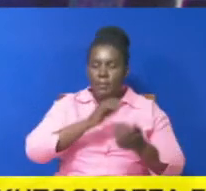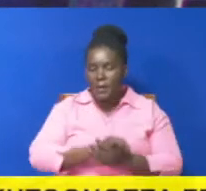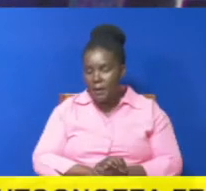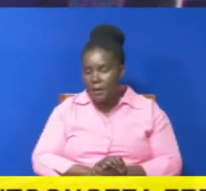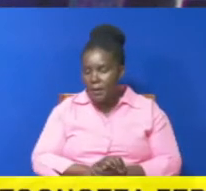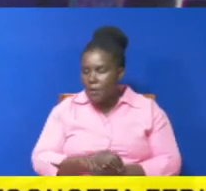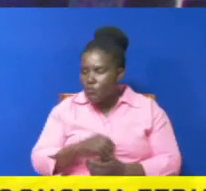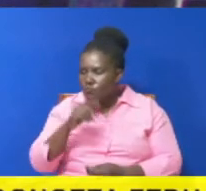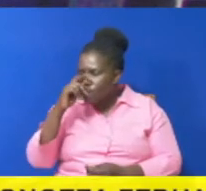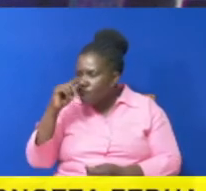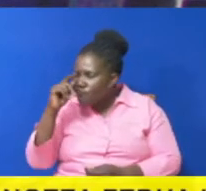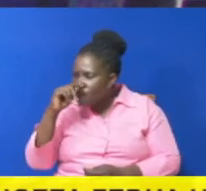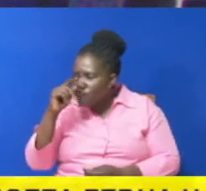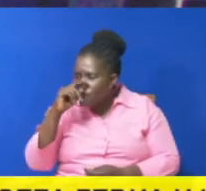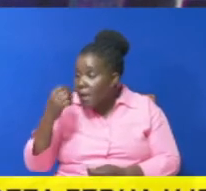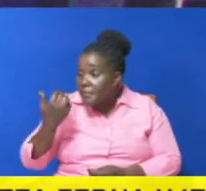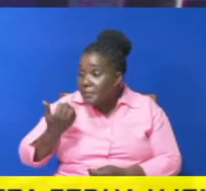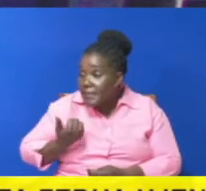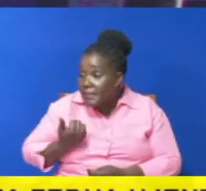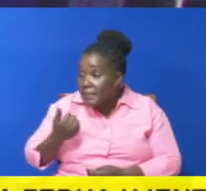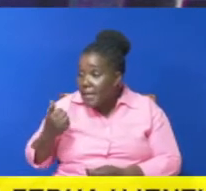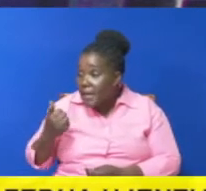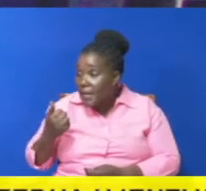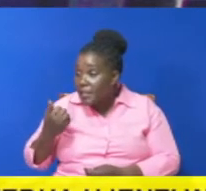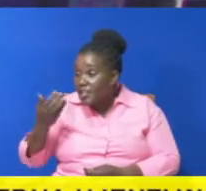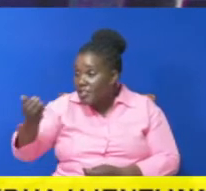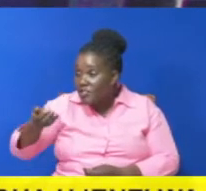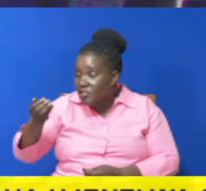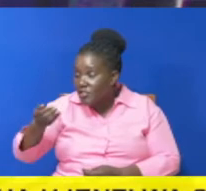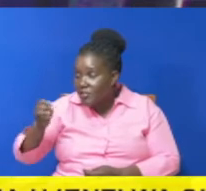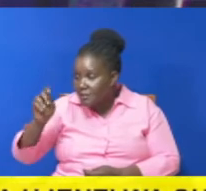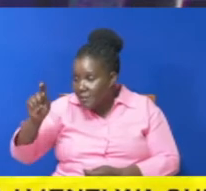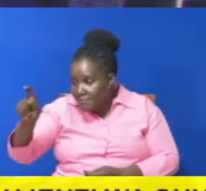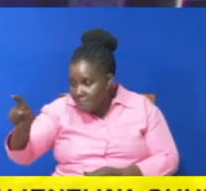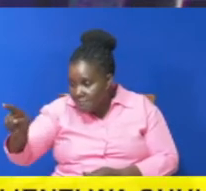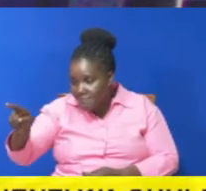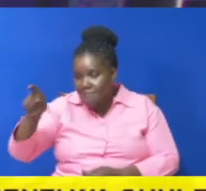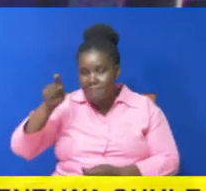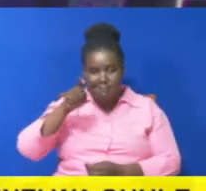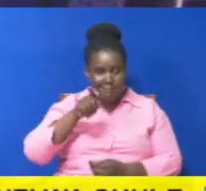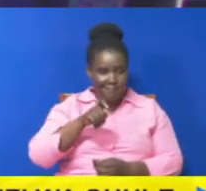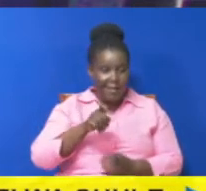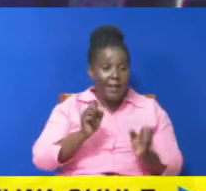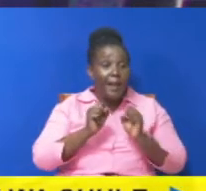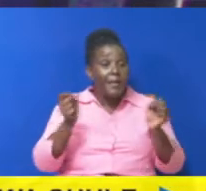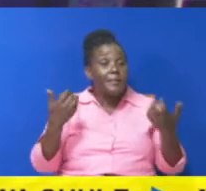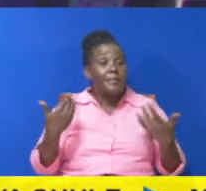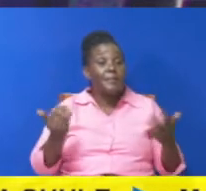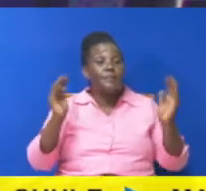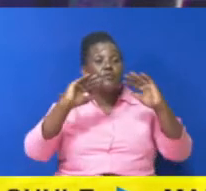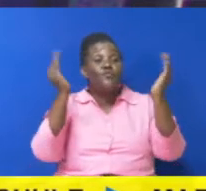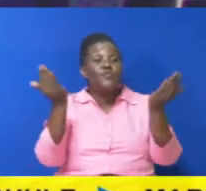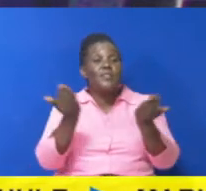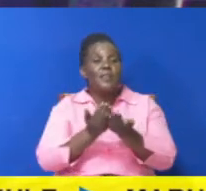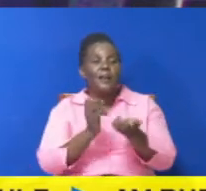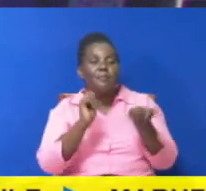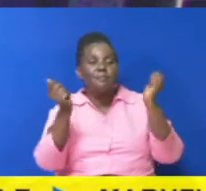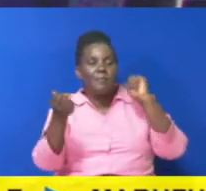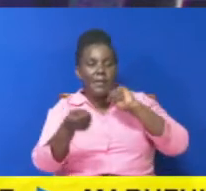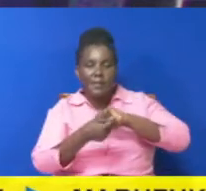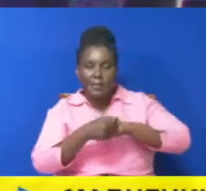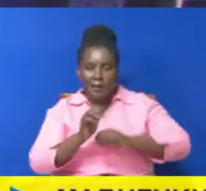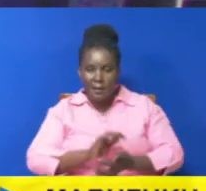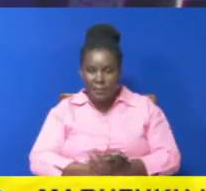mchumba unapelekewa. Lakini tukiendana na ulimwengu unavyokwenda sasa hivi, yale ya zamani hawezi, na watu wanasema ndio maana